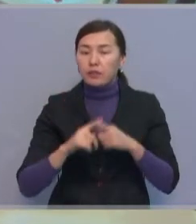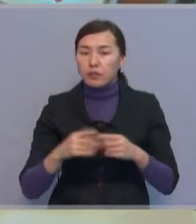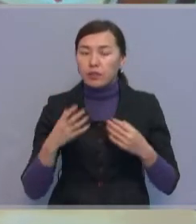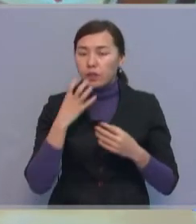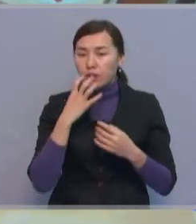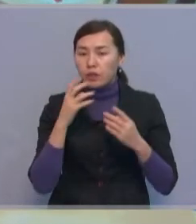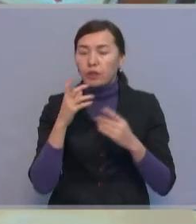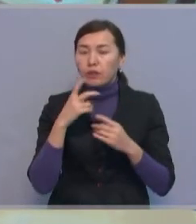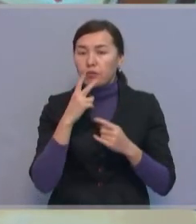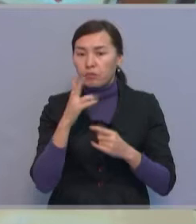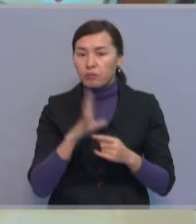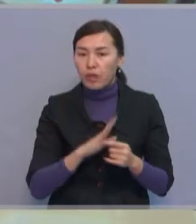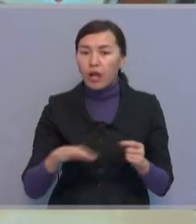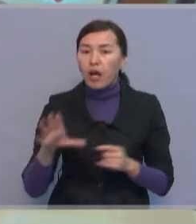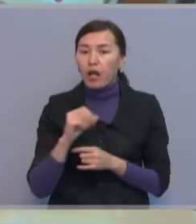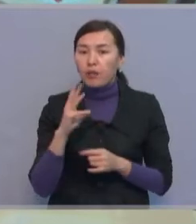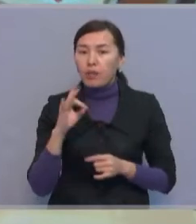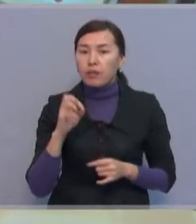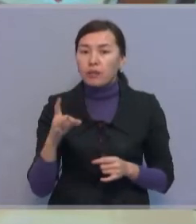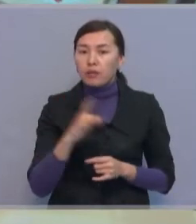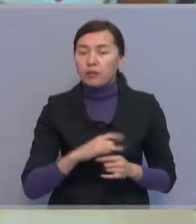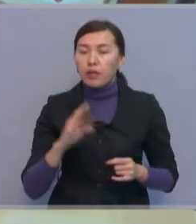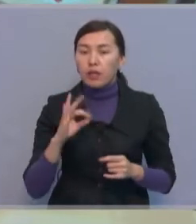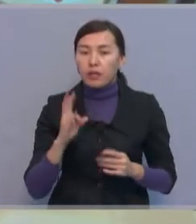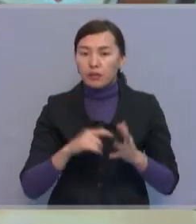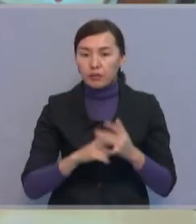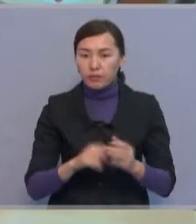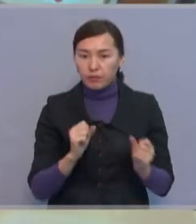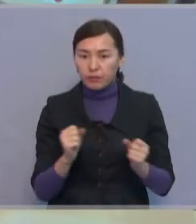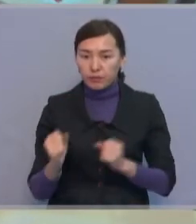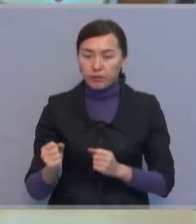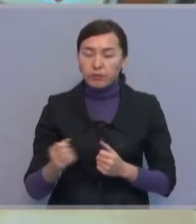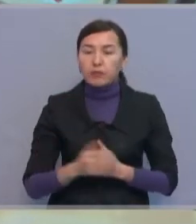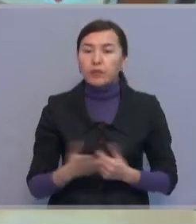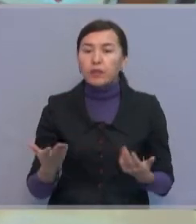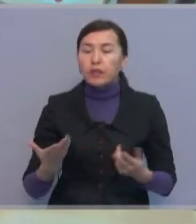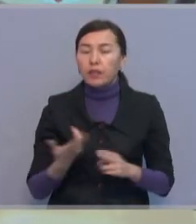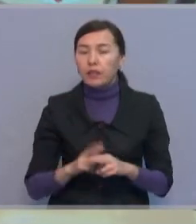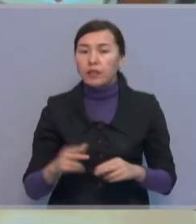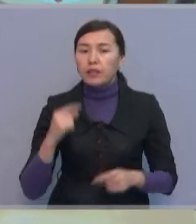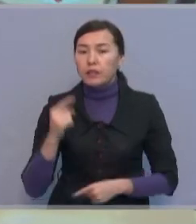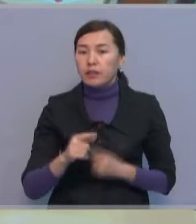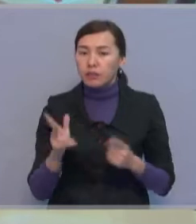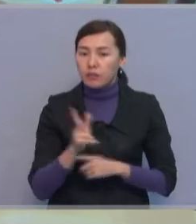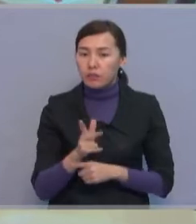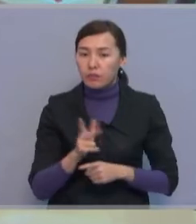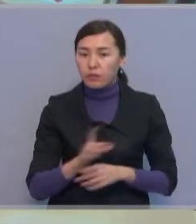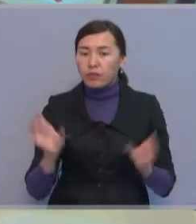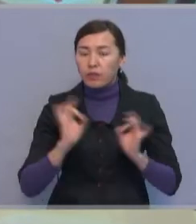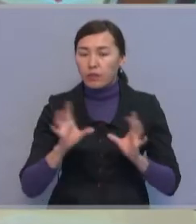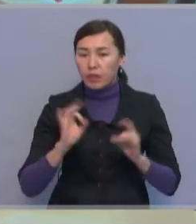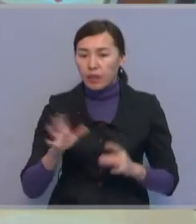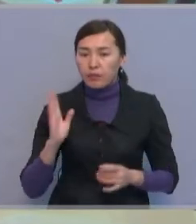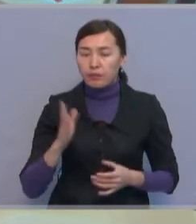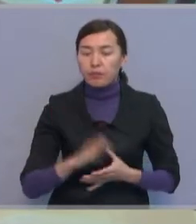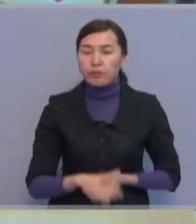дене қызулары өлшенуде. Жалпы Мақтарал ауданындағы карантиндік талаптар сақталып жатырма. Бұл туралы келесі бейне материалдан білейік.